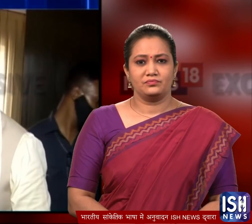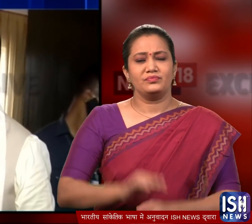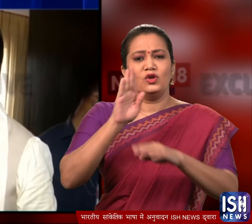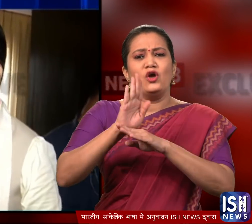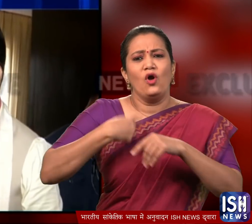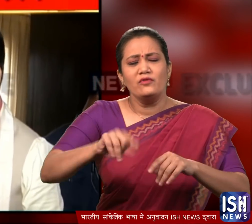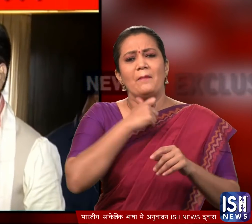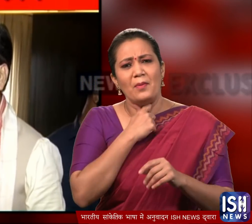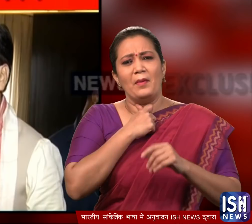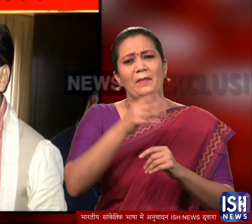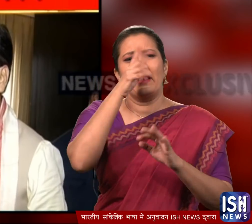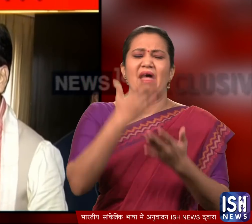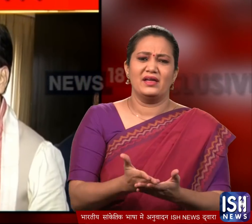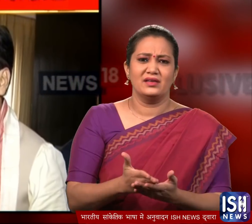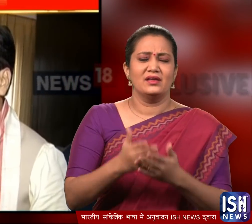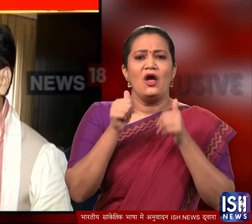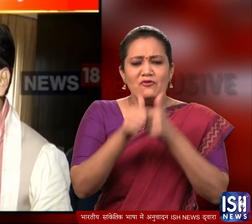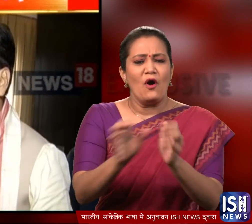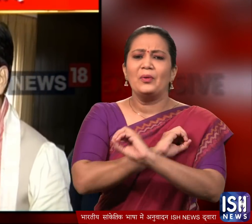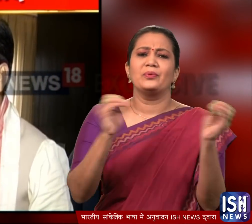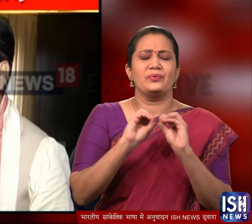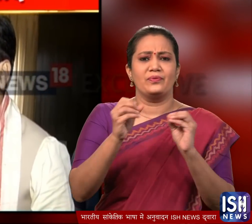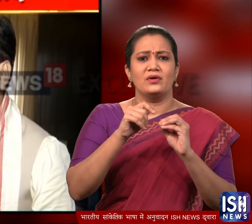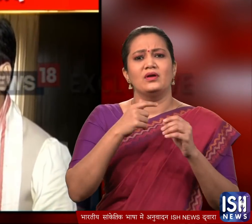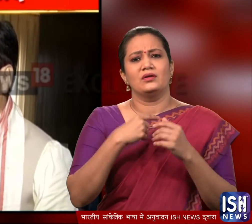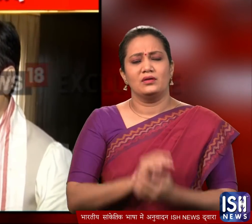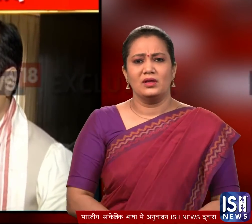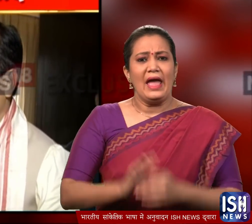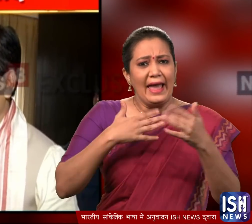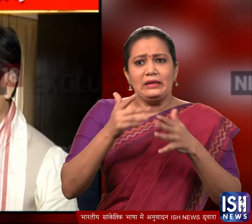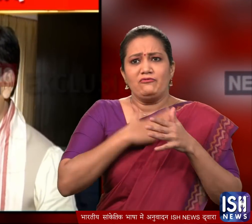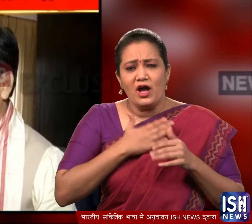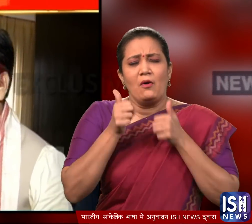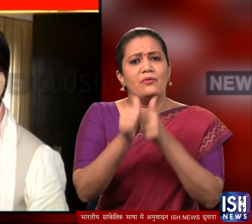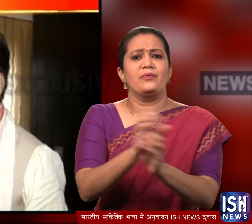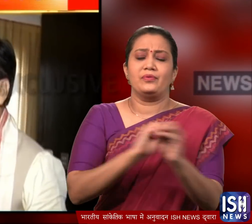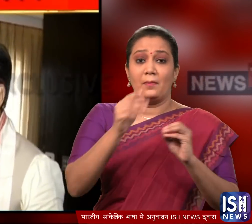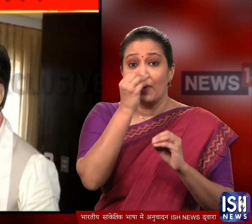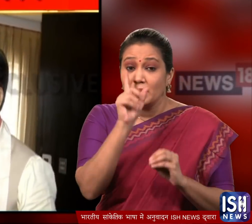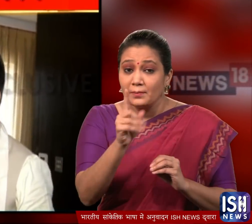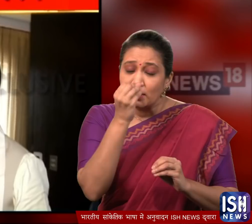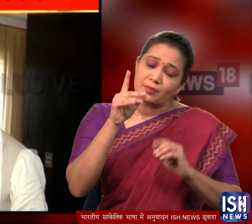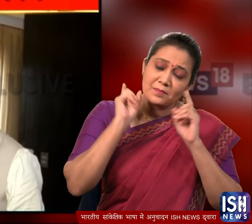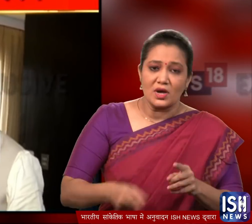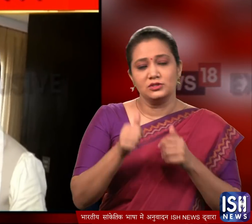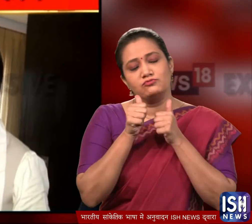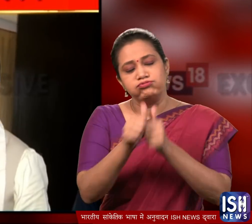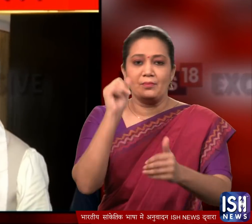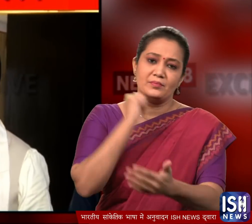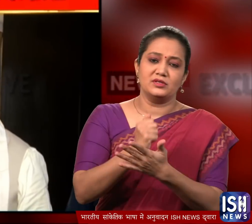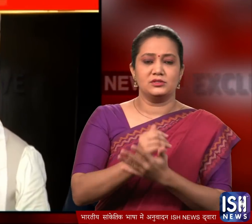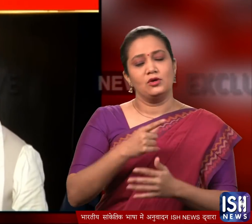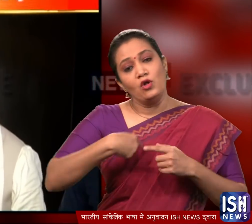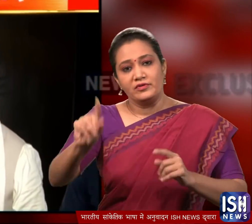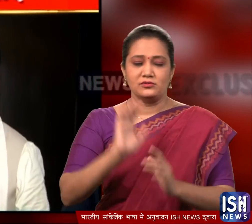क्योंकि कांग्रेस तो हमेशा झूठा वादा करते हैं, वो कभी भी जीवन में वादा को निष्ठा से नहीं निभाया, लेकिन बीजेपी वादा निभाने